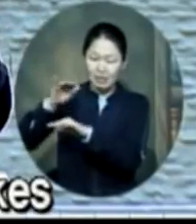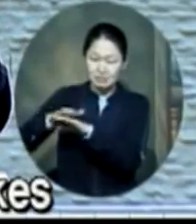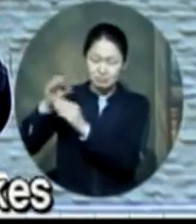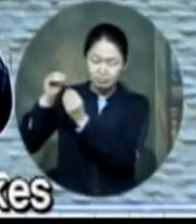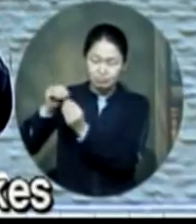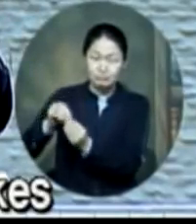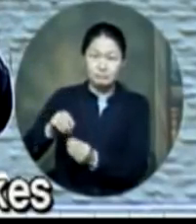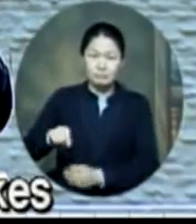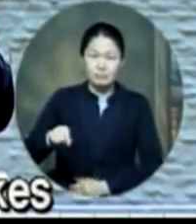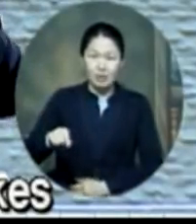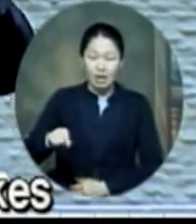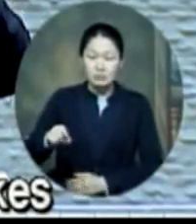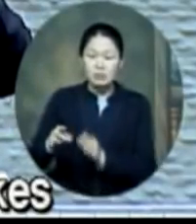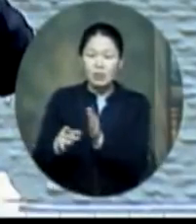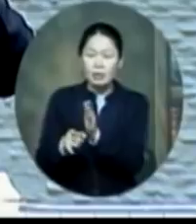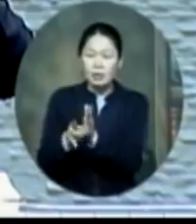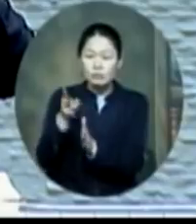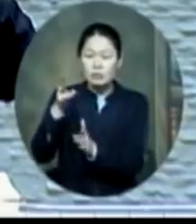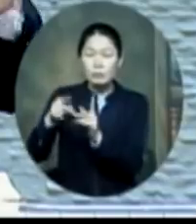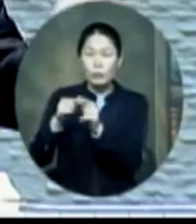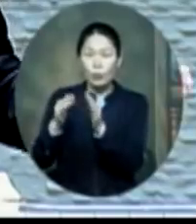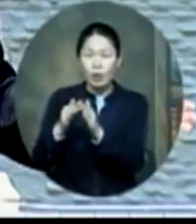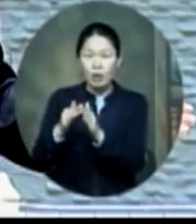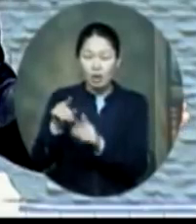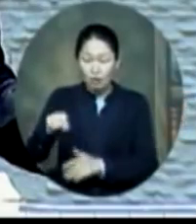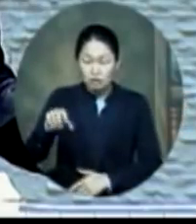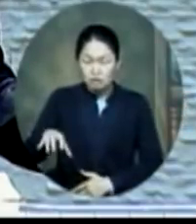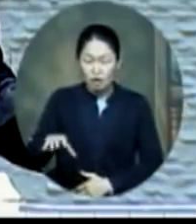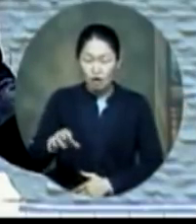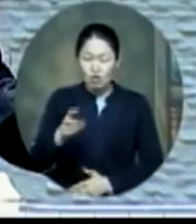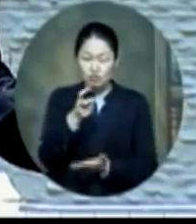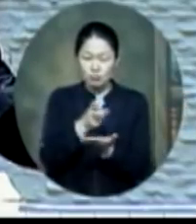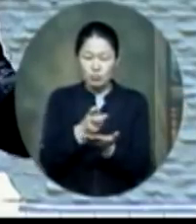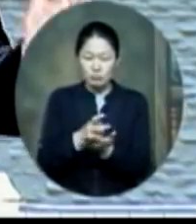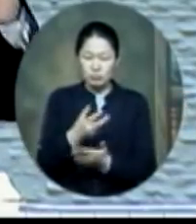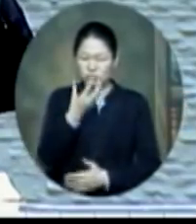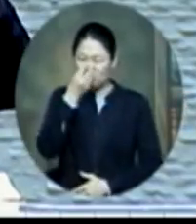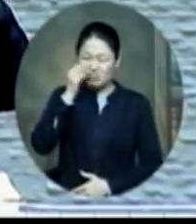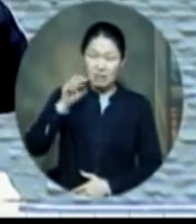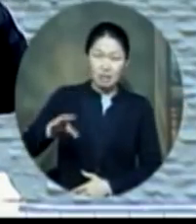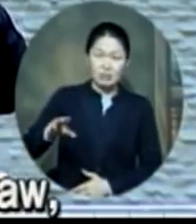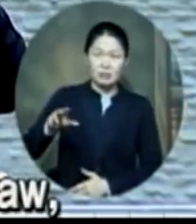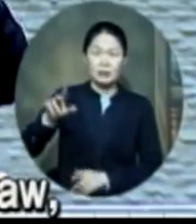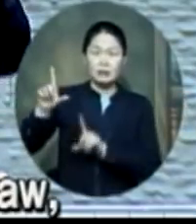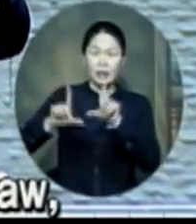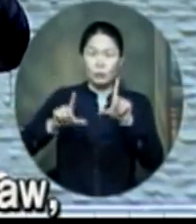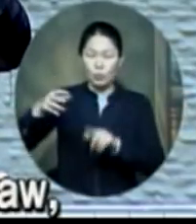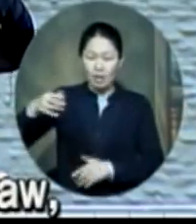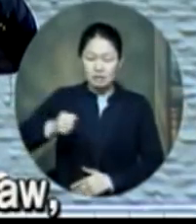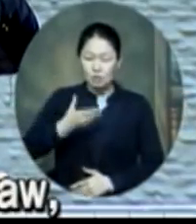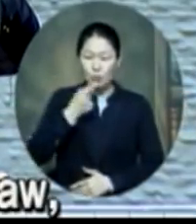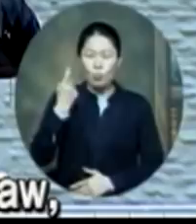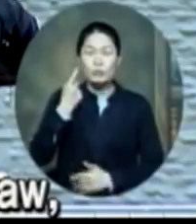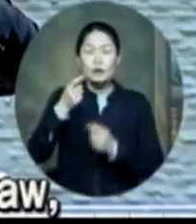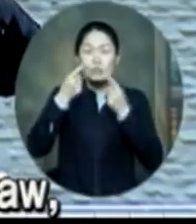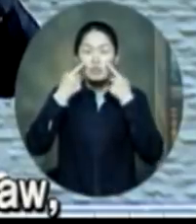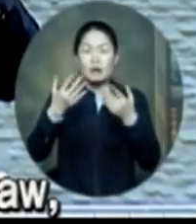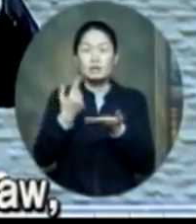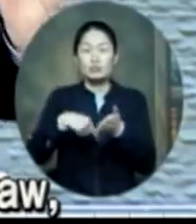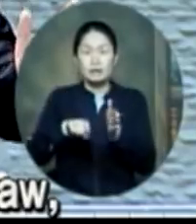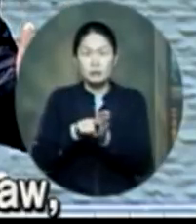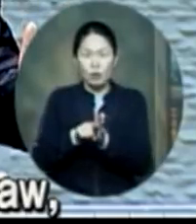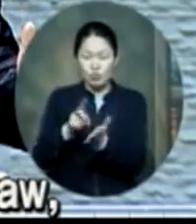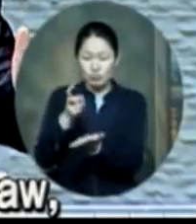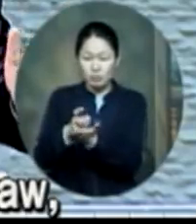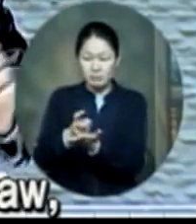예루살렘 교회가 율법은 무시하는 듯한 태도를 가지고 복음을 분명하게 하기 위해서 율법은